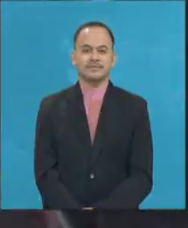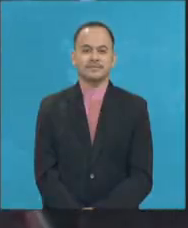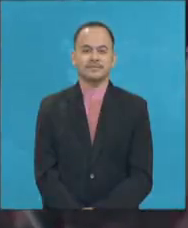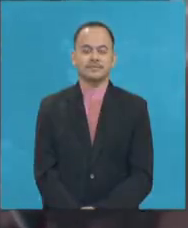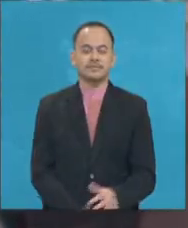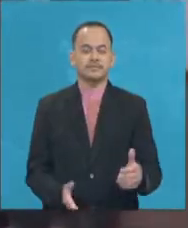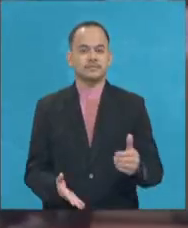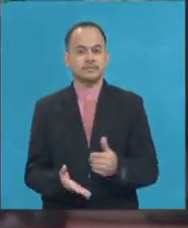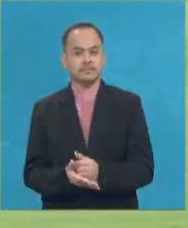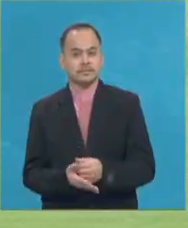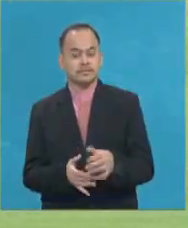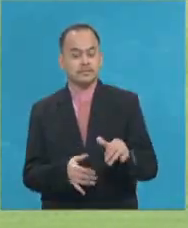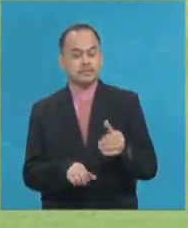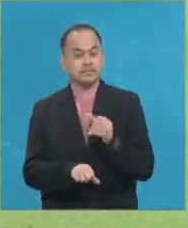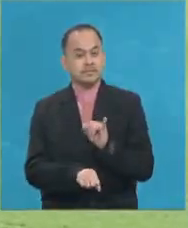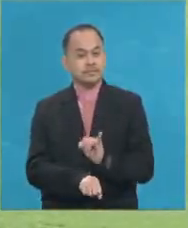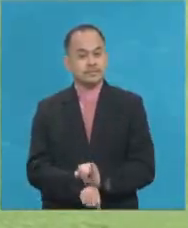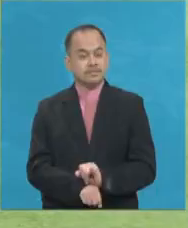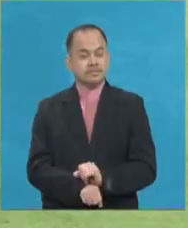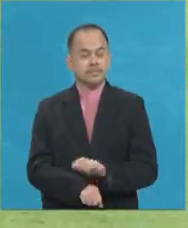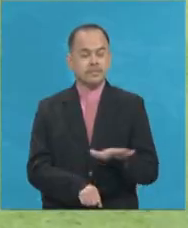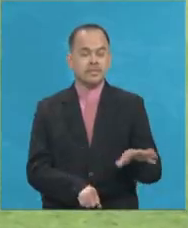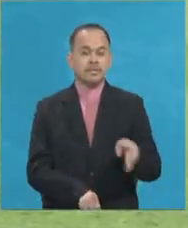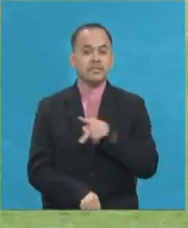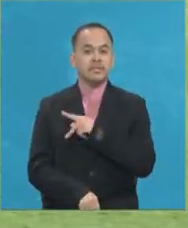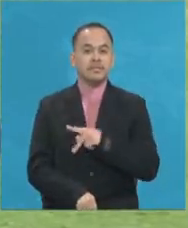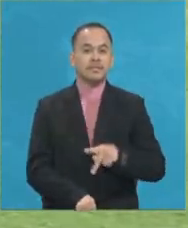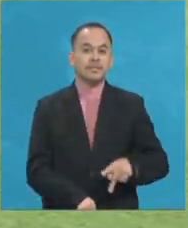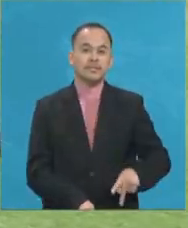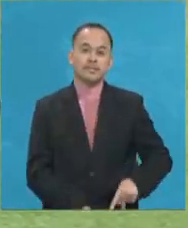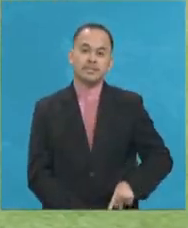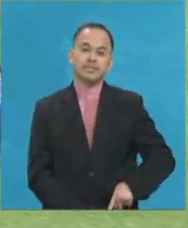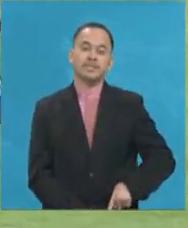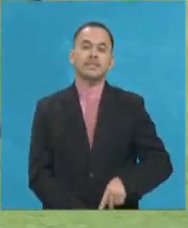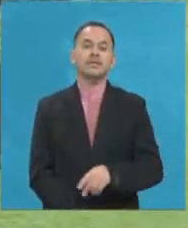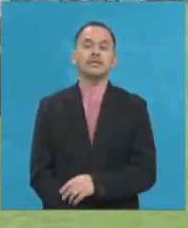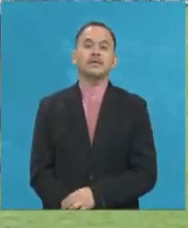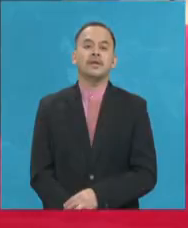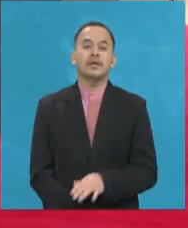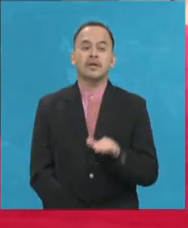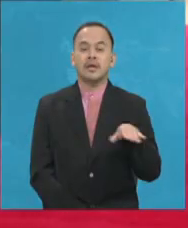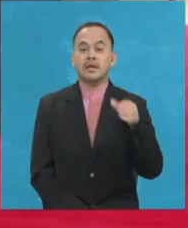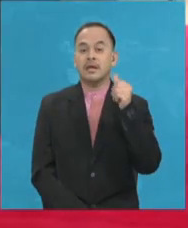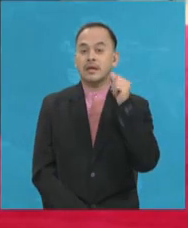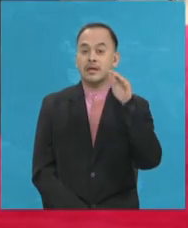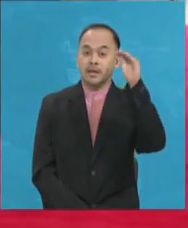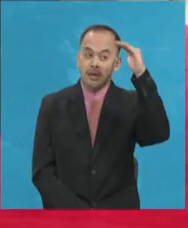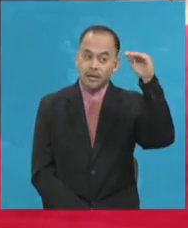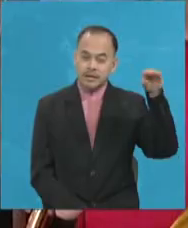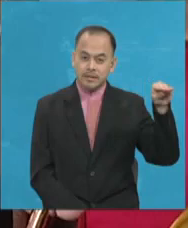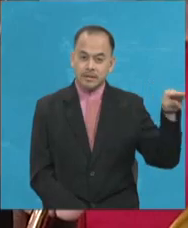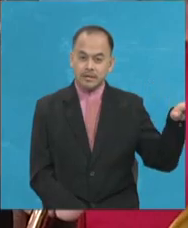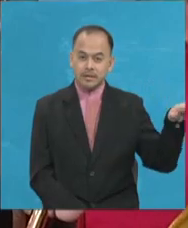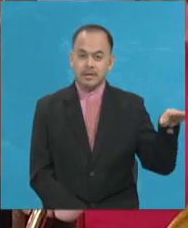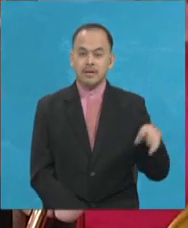ia berangkat sama ke istiadat ini Paduka Paduka ada anda dan Adinda kebawah duli Yang Maha Mulia rudiantara melihat juga seri